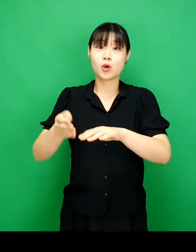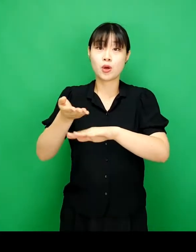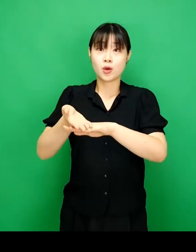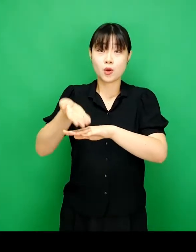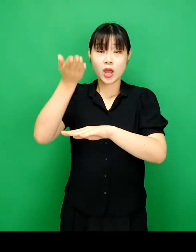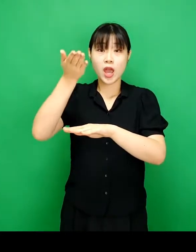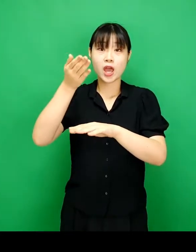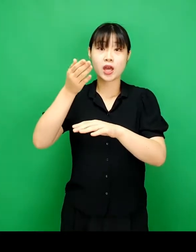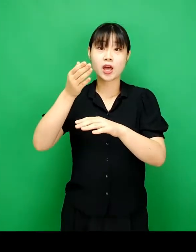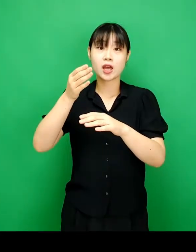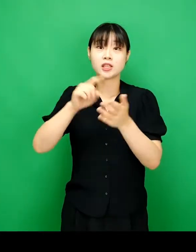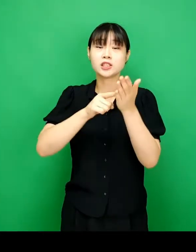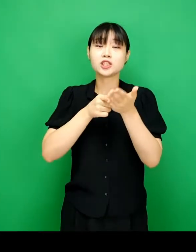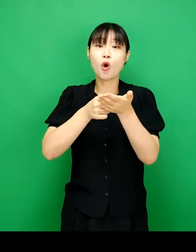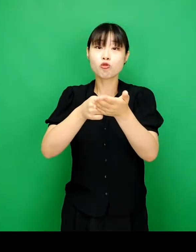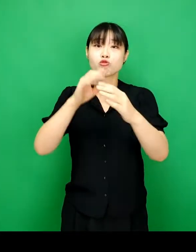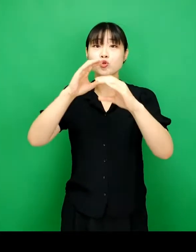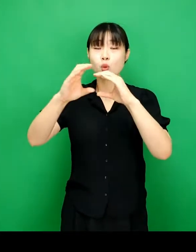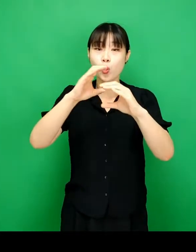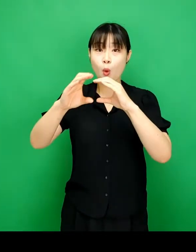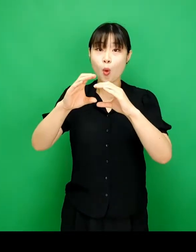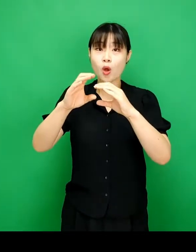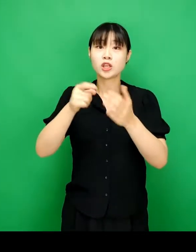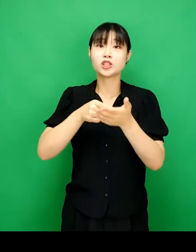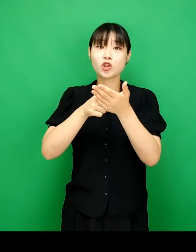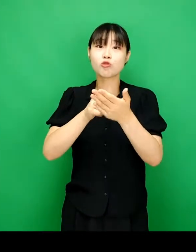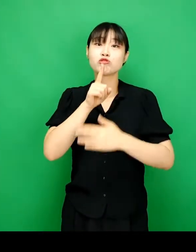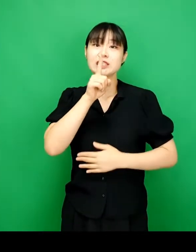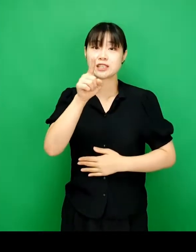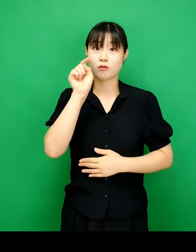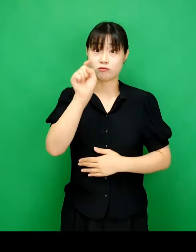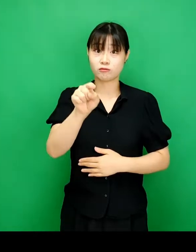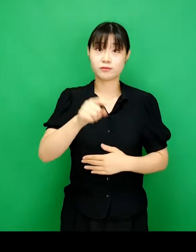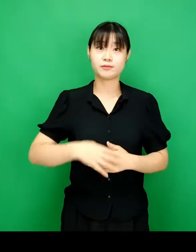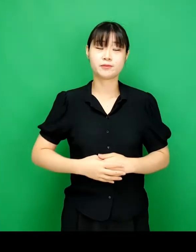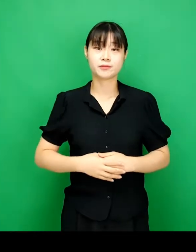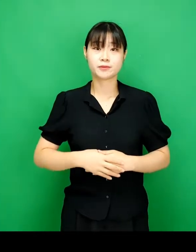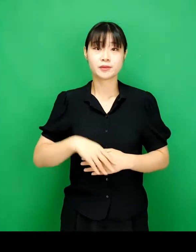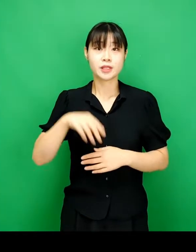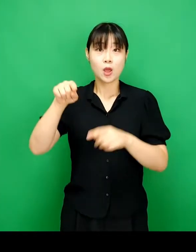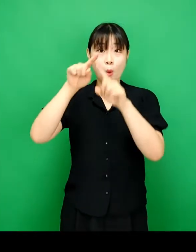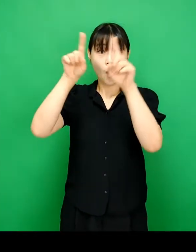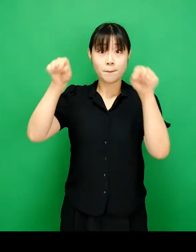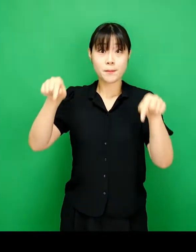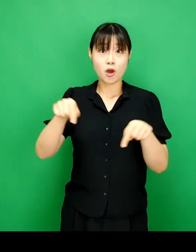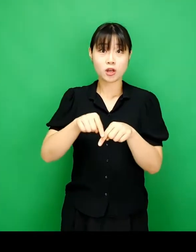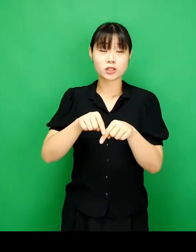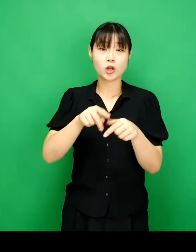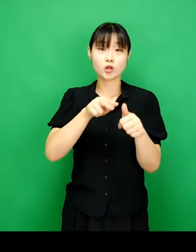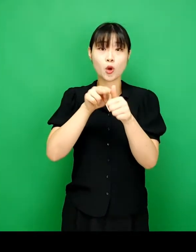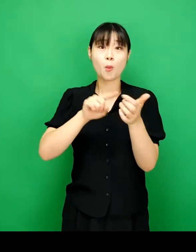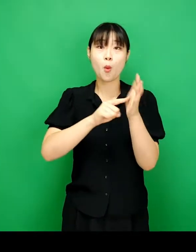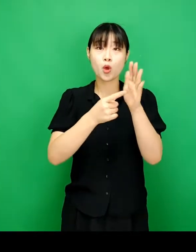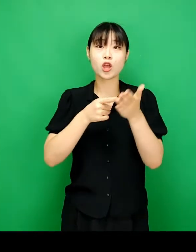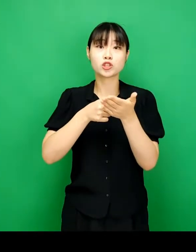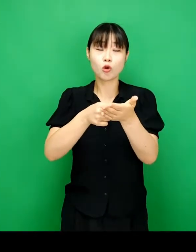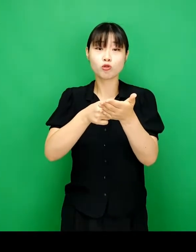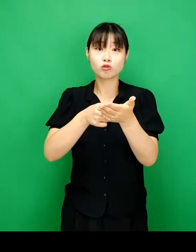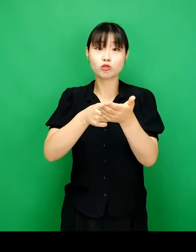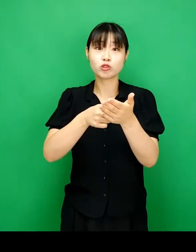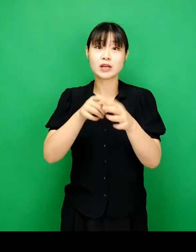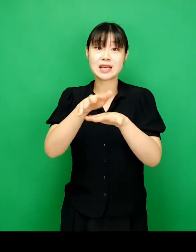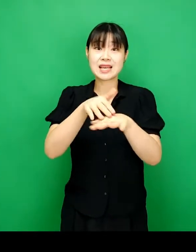로그인하셨다면 우측 메뉴 중 청구 소통란에 청구 신청을 클릭하세요. 이